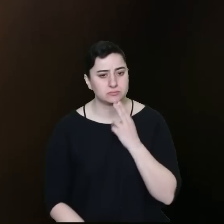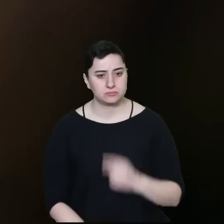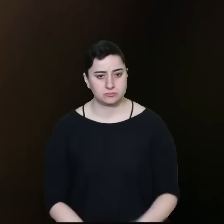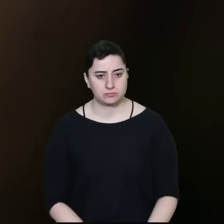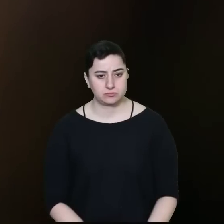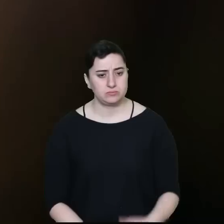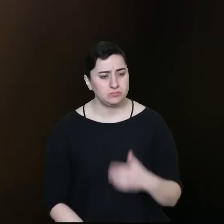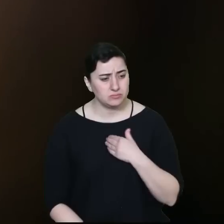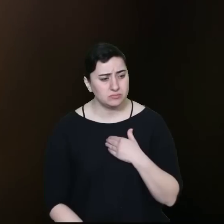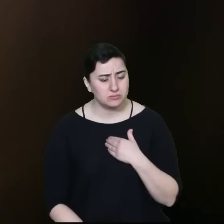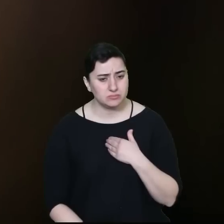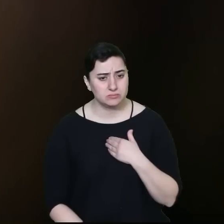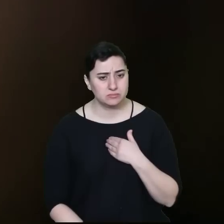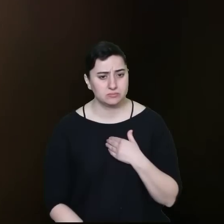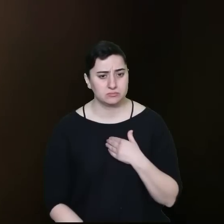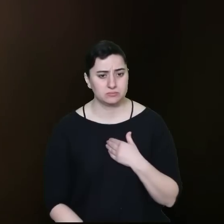Ben